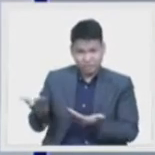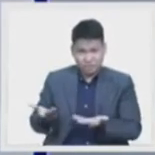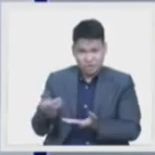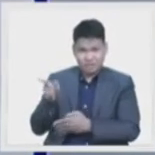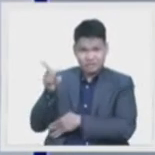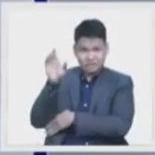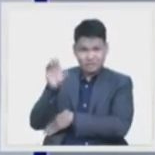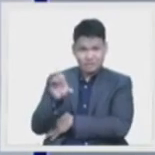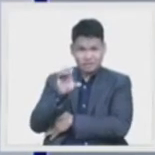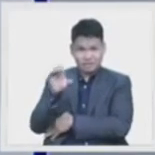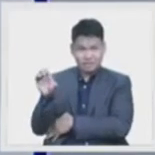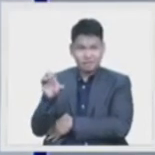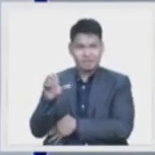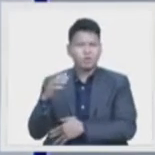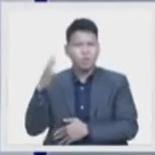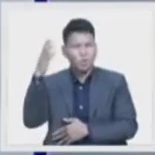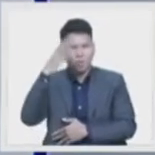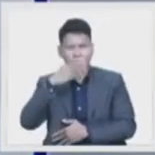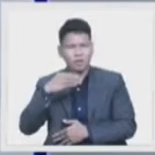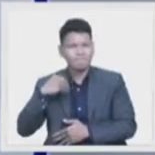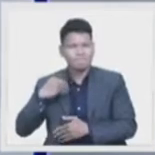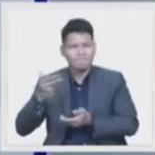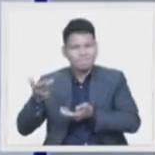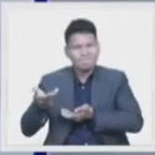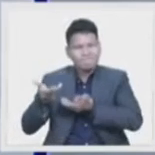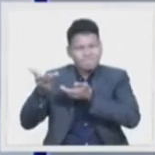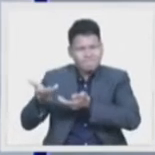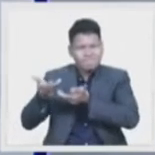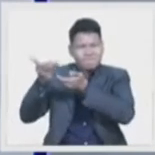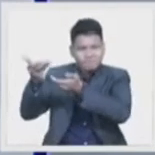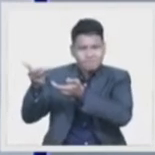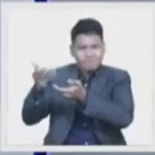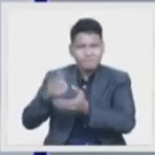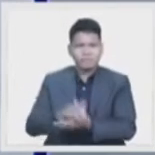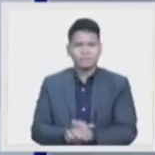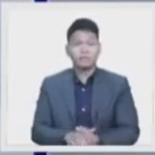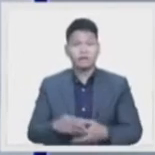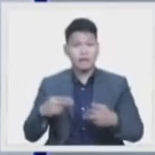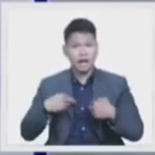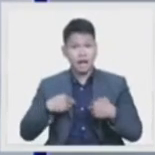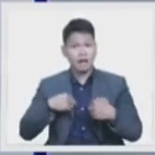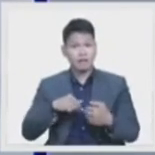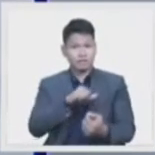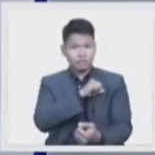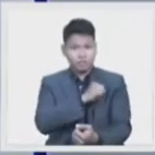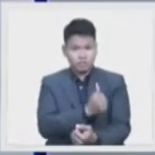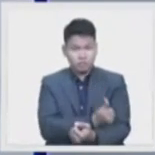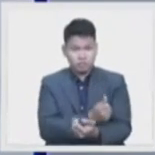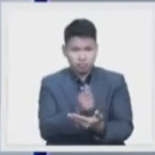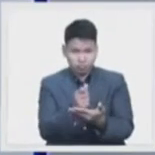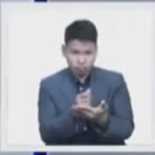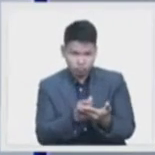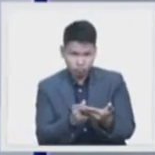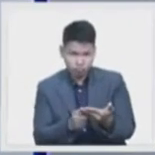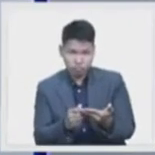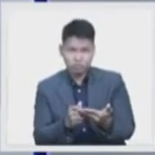a sacrifice nga gihatag ni Kristo. Ang usa ka magsusulat o nagsulat sa awit